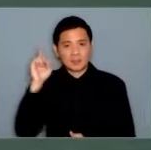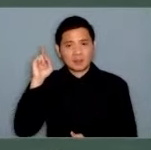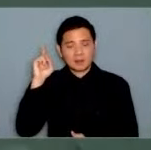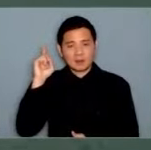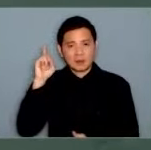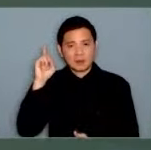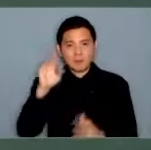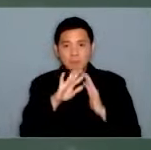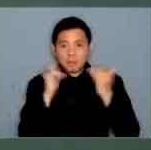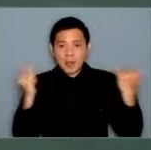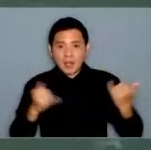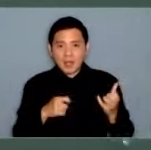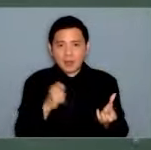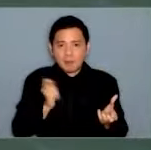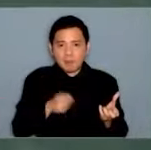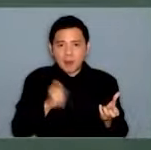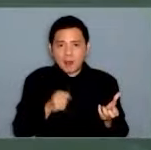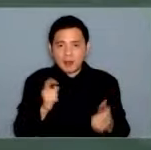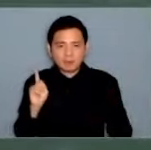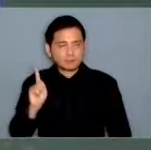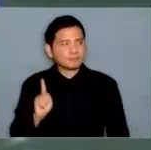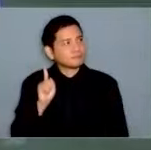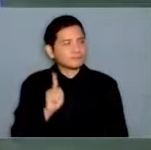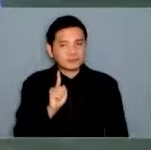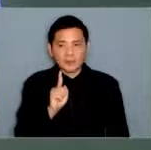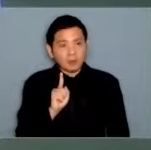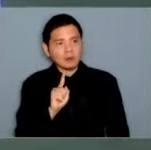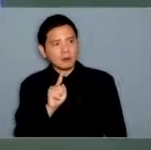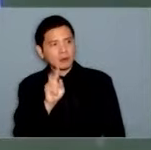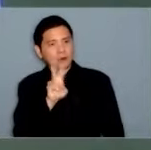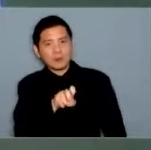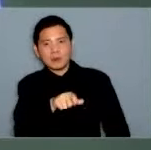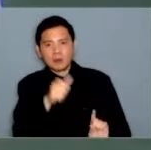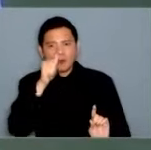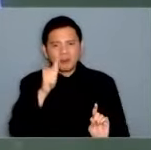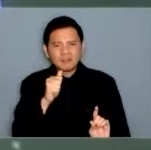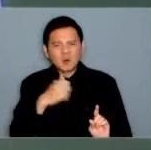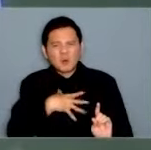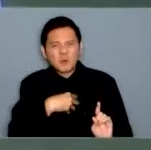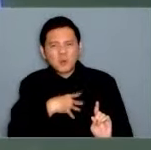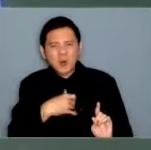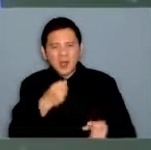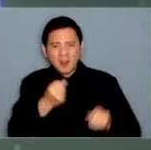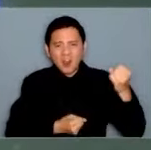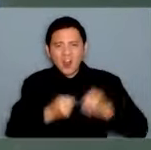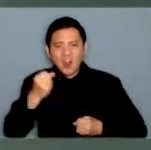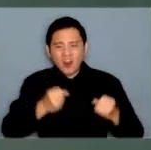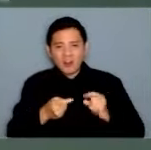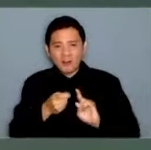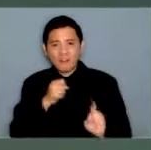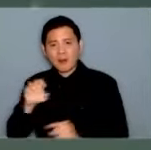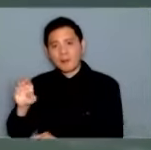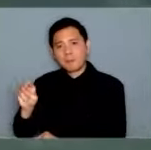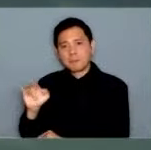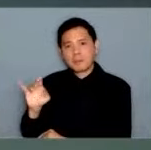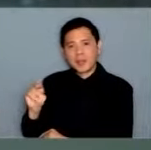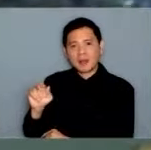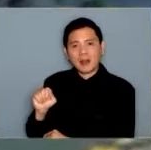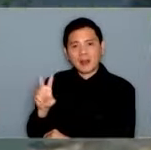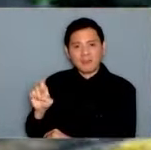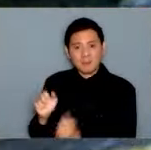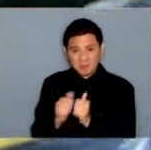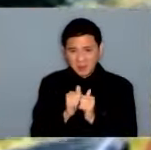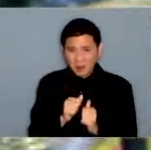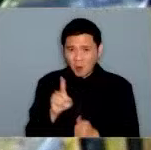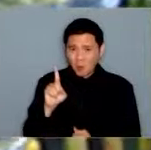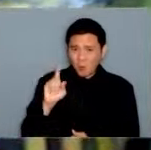yung ibabaw nitong puting sasakyan na inanod mula doon nga sa pinanggalingan na Main Avenue na halos 100 metro ang